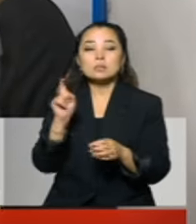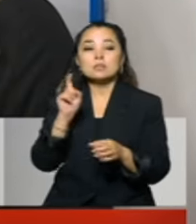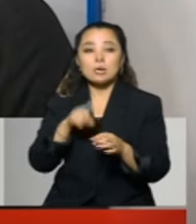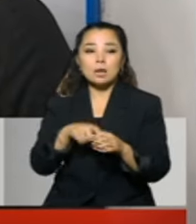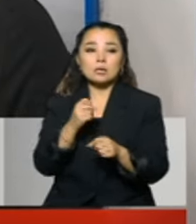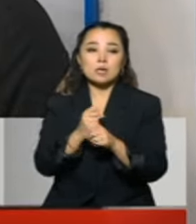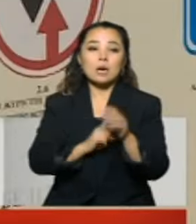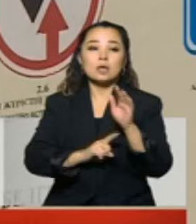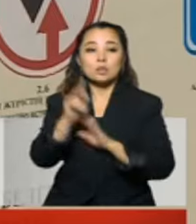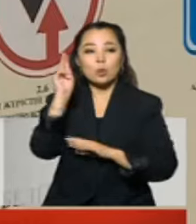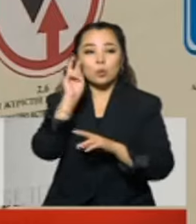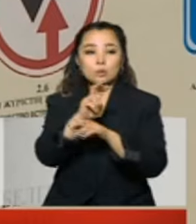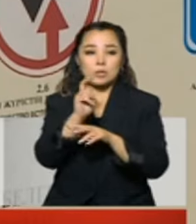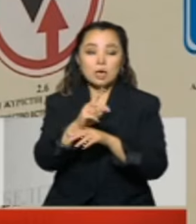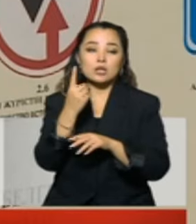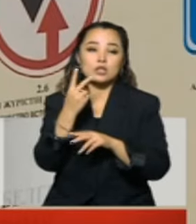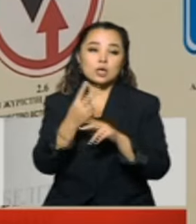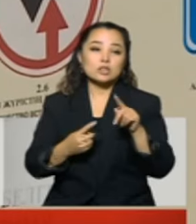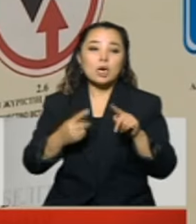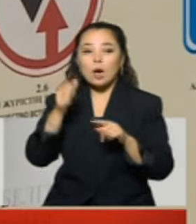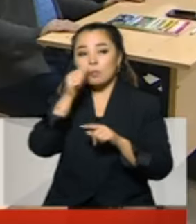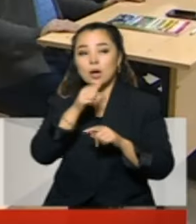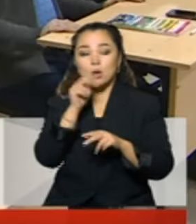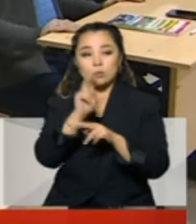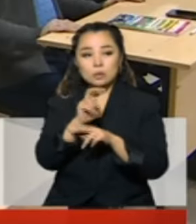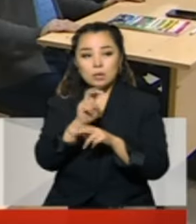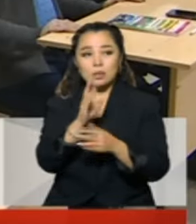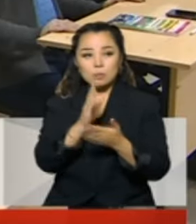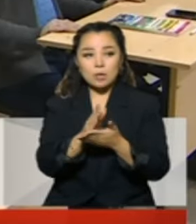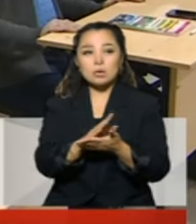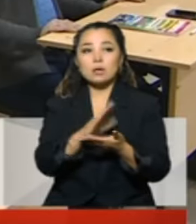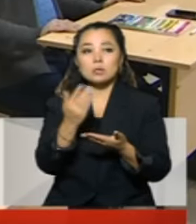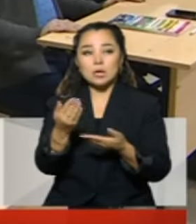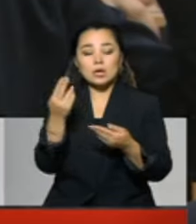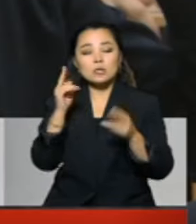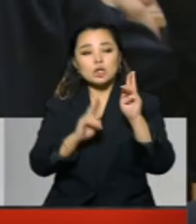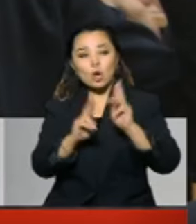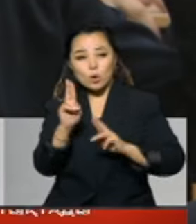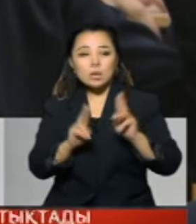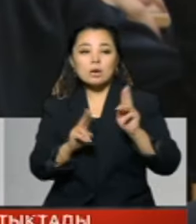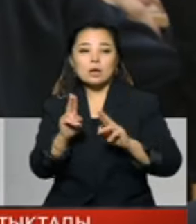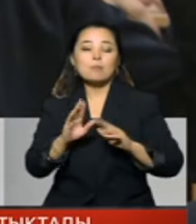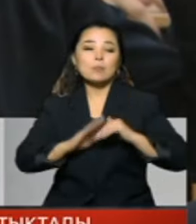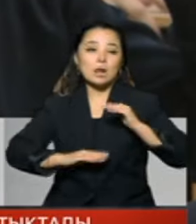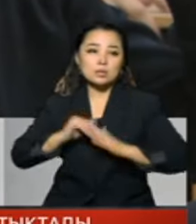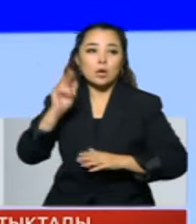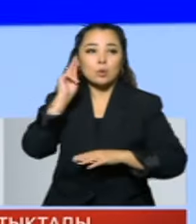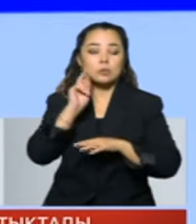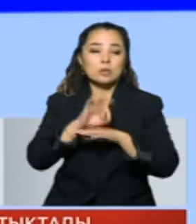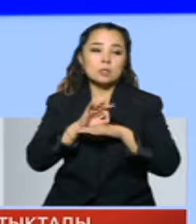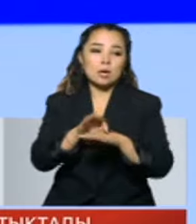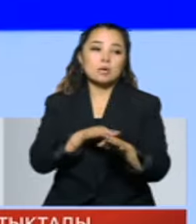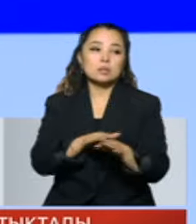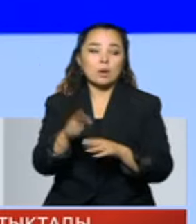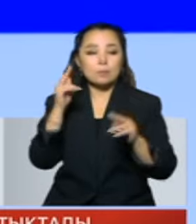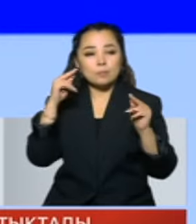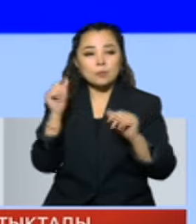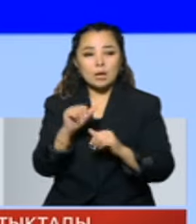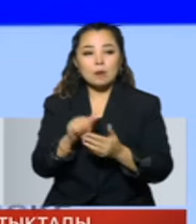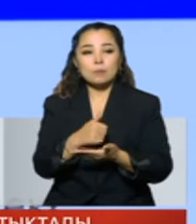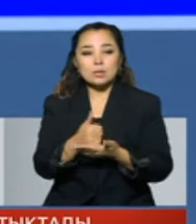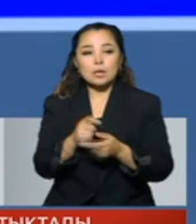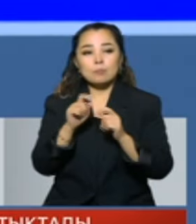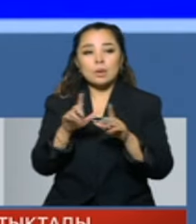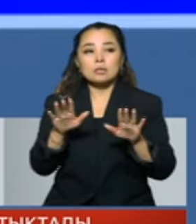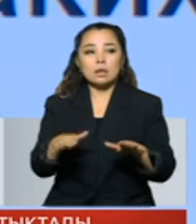соң оқуыңызды бастайсыз, 2,5 ай оқисыз, 2,5 айдың ішінде сіз теорияны да, практиканы да жүргізесіз. Көлік мектебінің